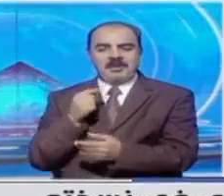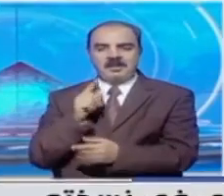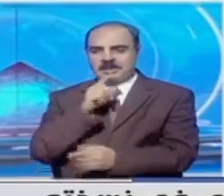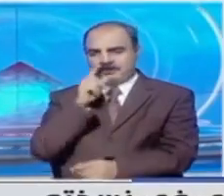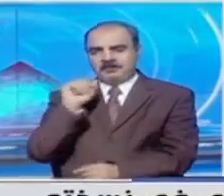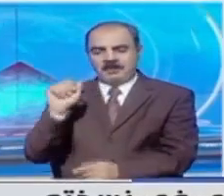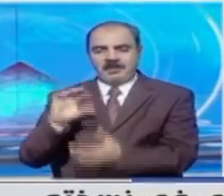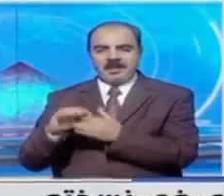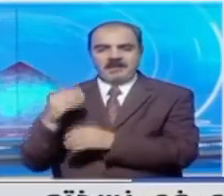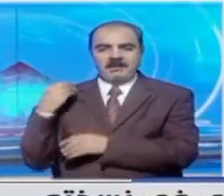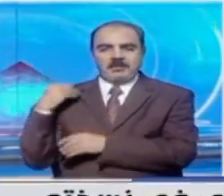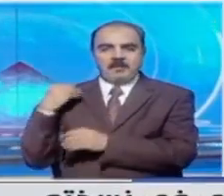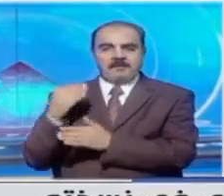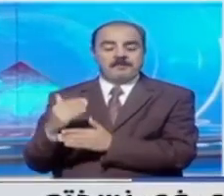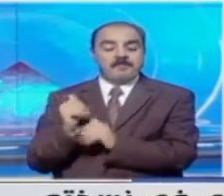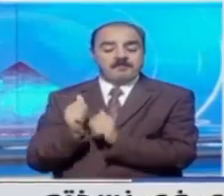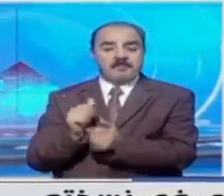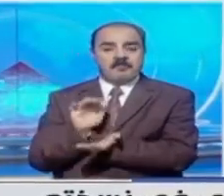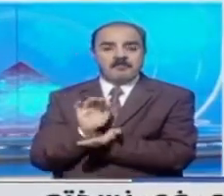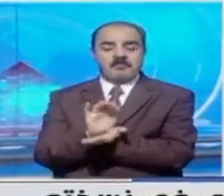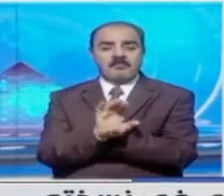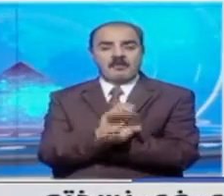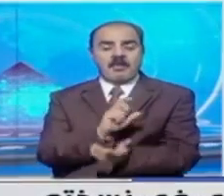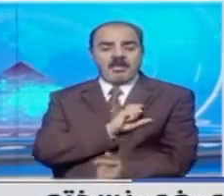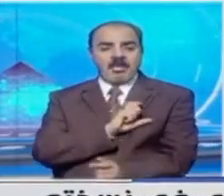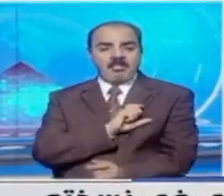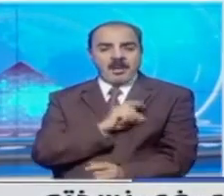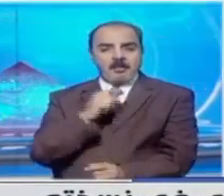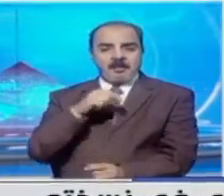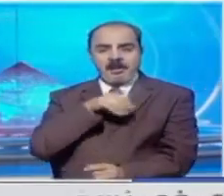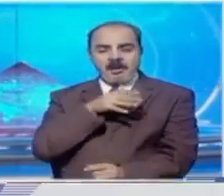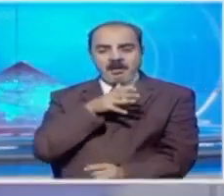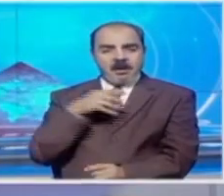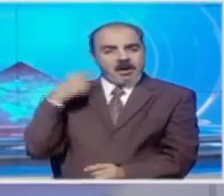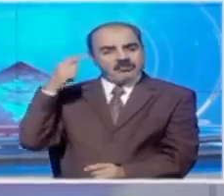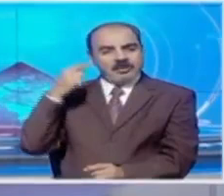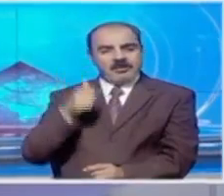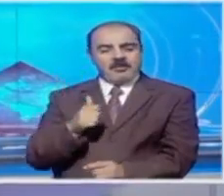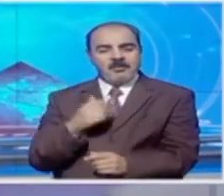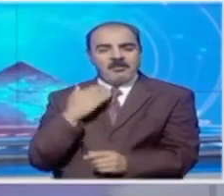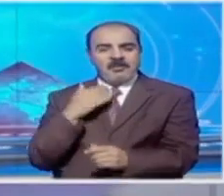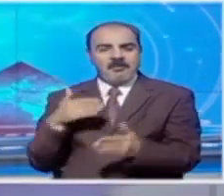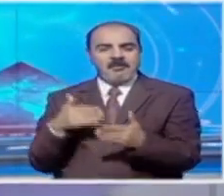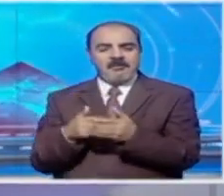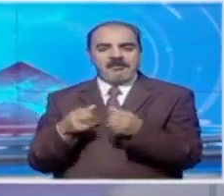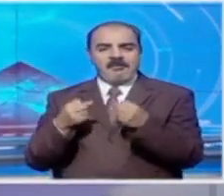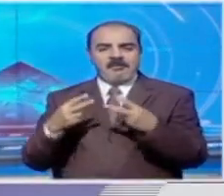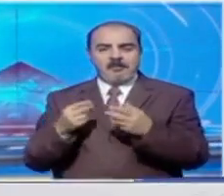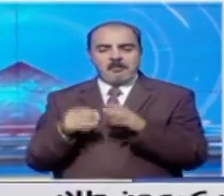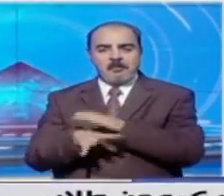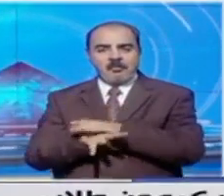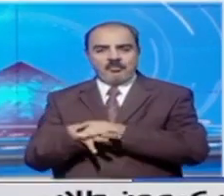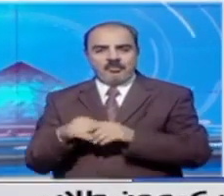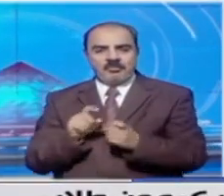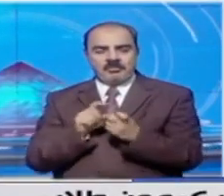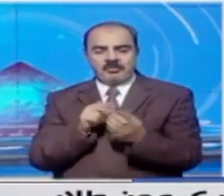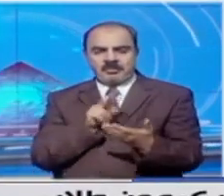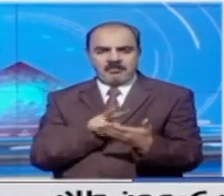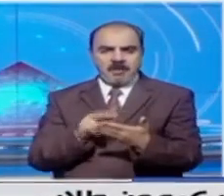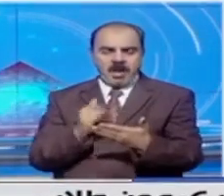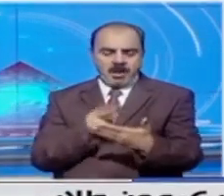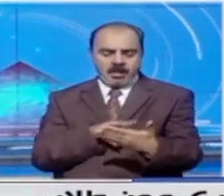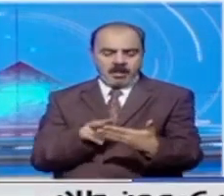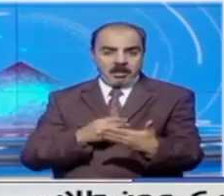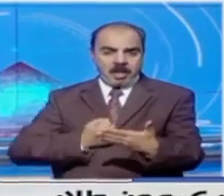راشد المكتوم العالمية، كرموا الطلاب الفائزين من الأزهر في المرحلة النهائية من مشروع تحدي القراءة